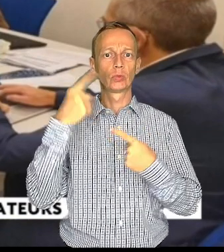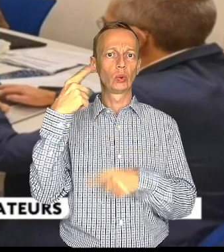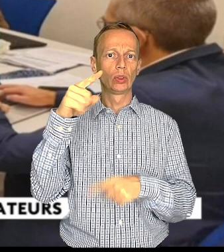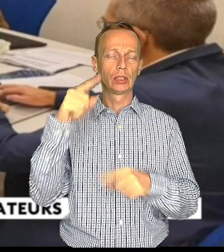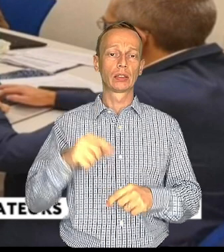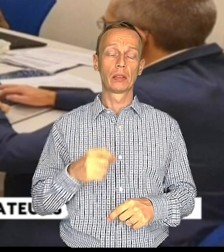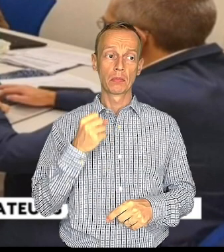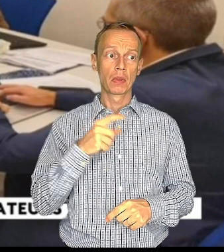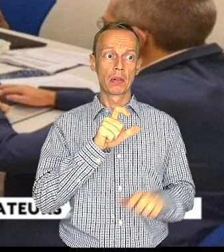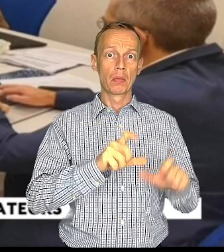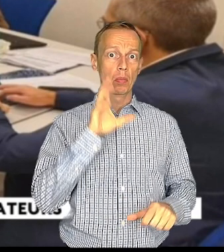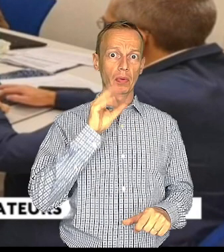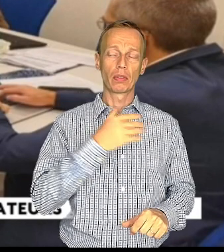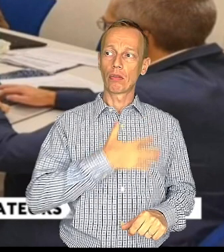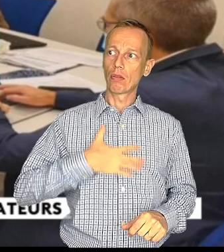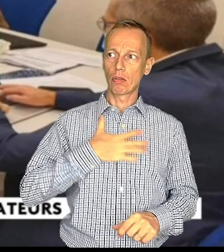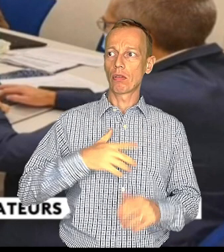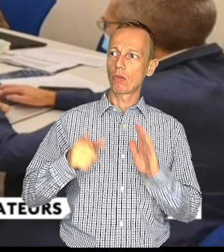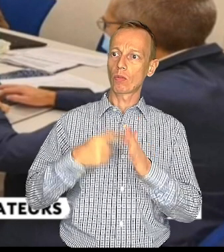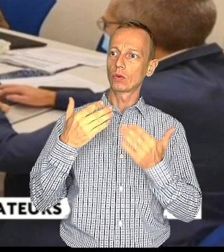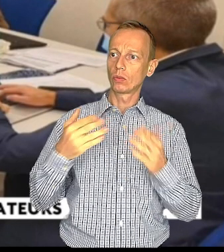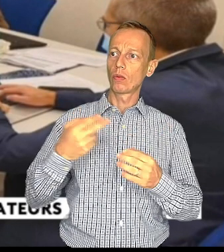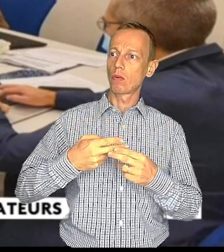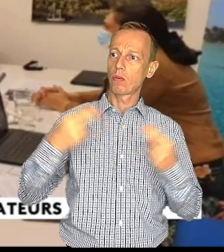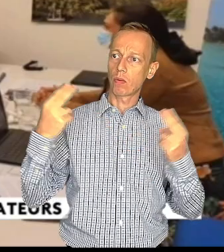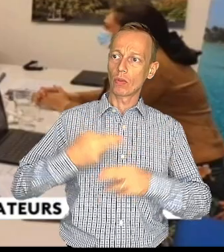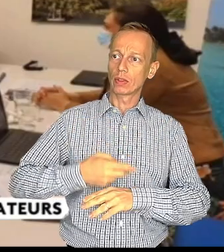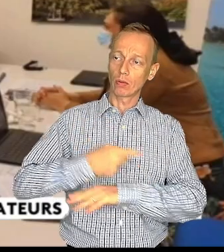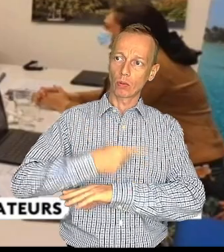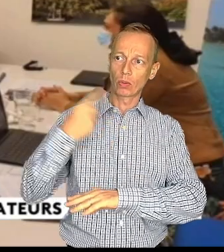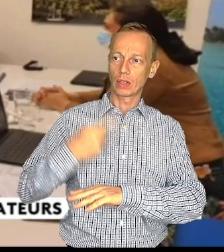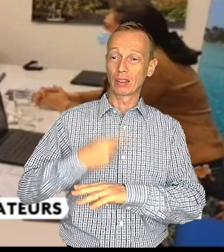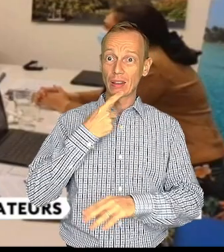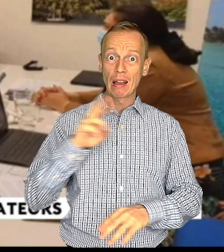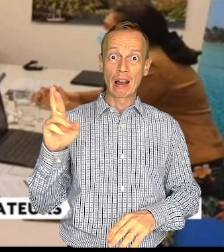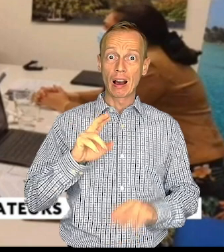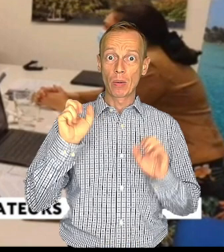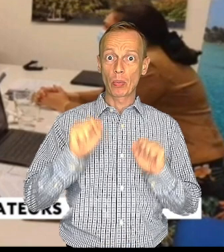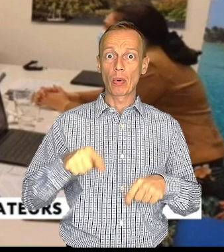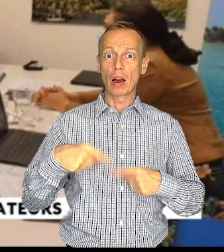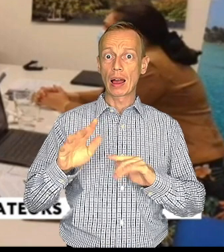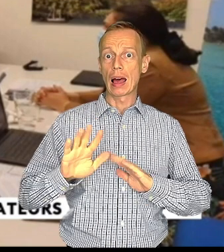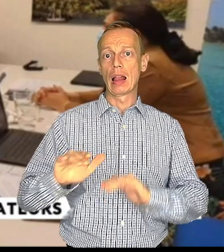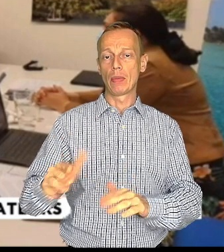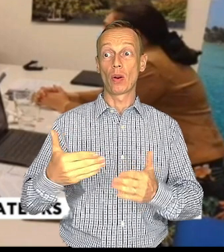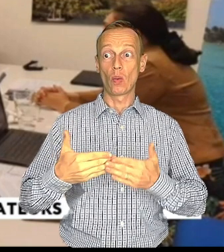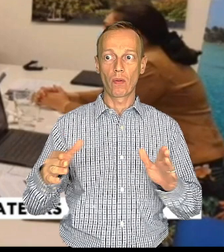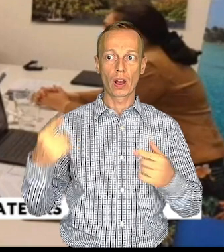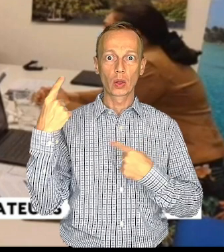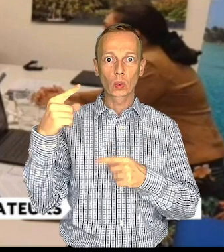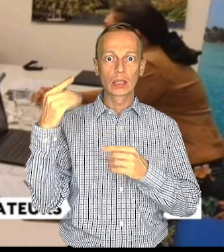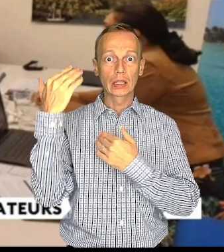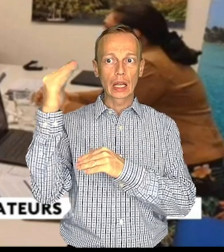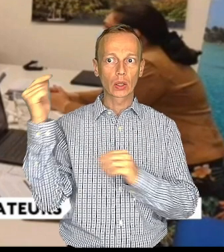professionnels semblent apprécier que la Polynésie ait rouvert ses frontières, ce qui en fait l'une des rares destinations balnéaires dans le monde